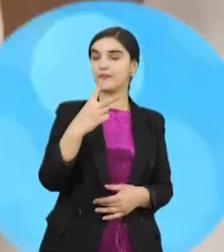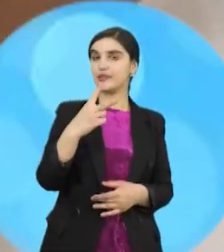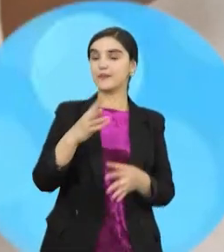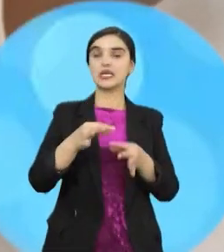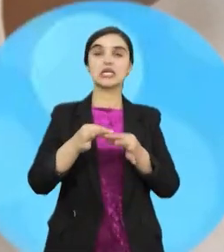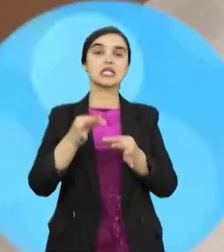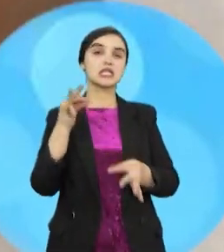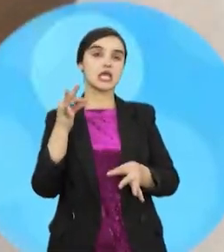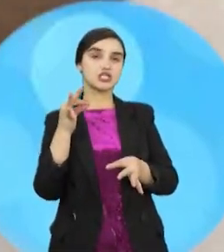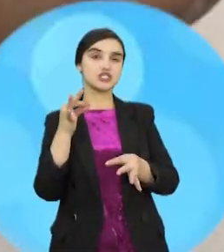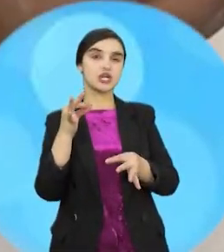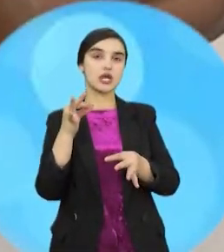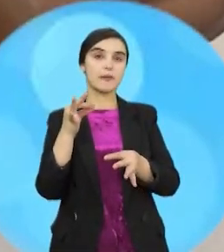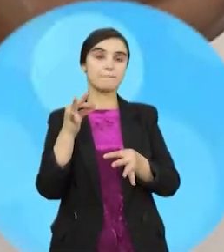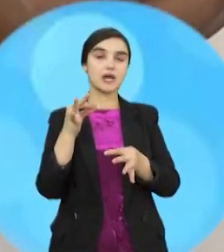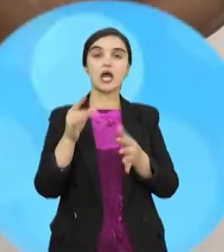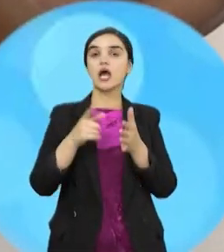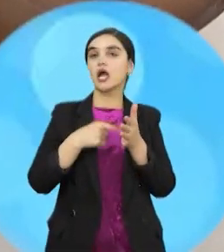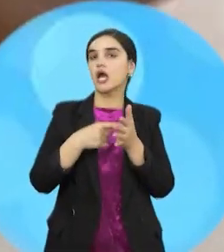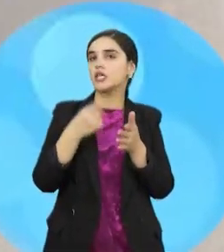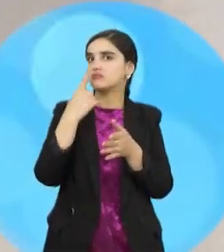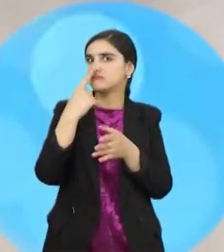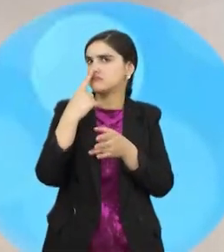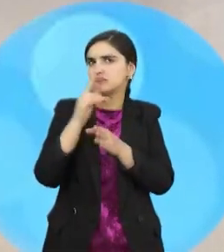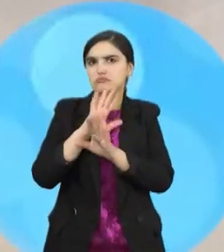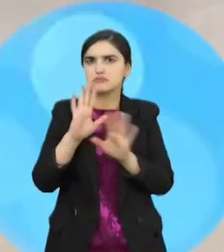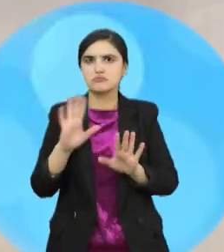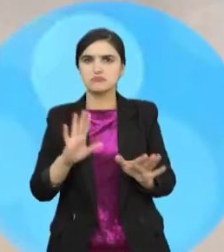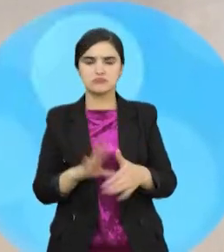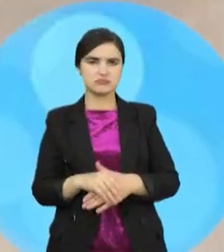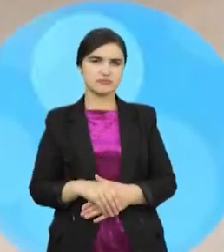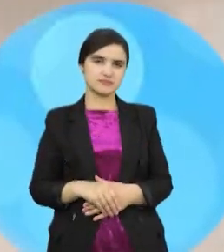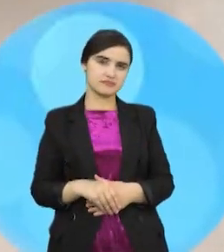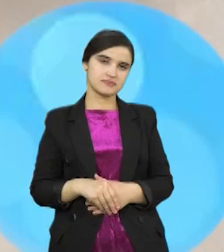میبینیم که نایچه با قلم نزدیک نمی شود